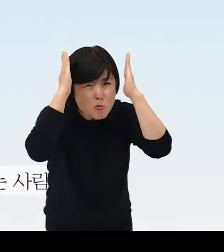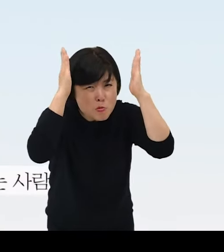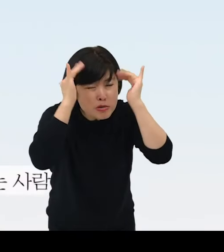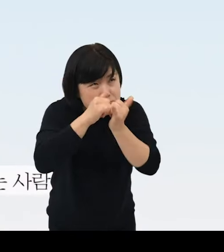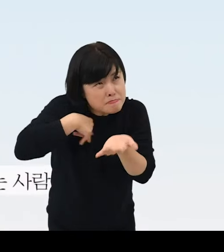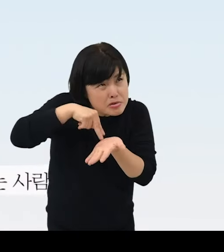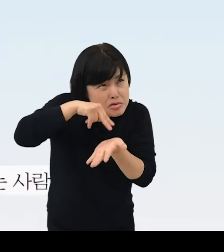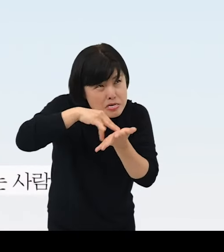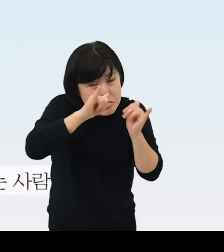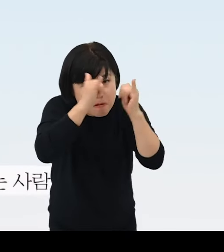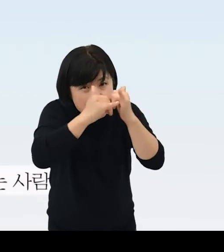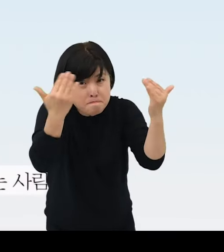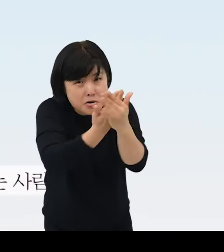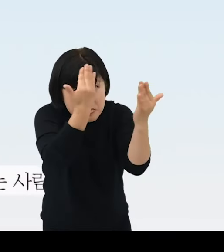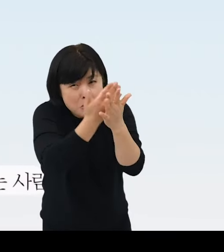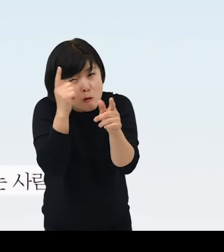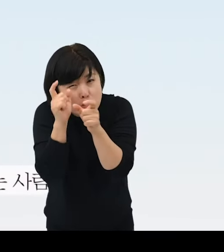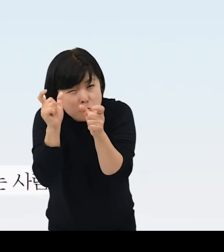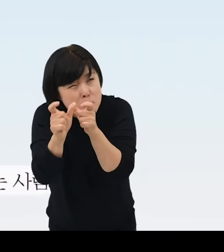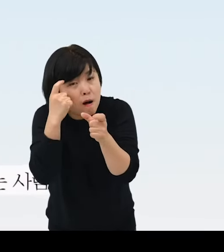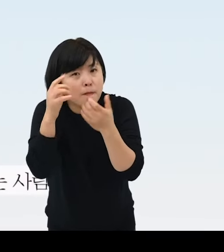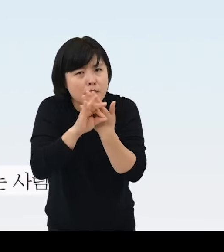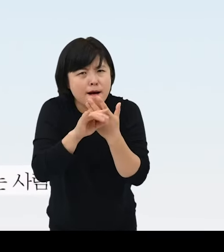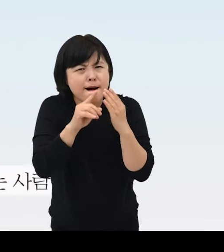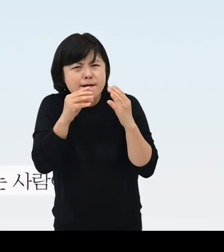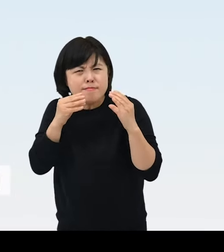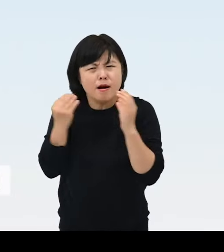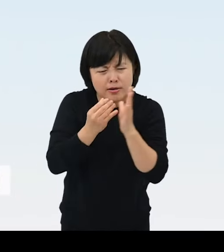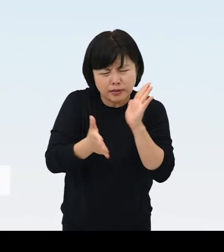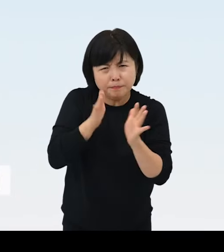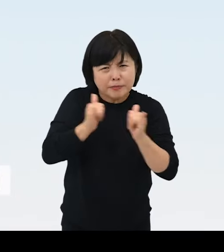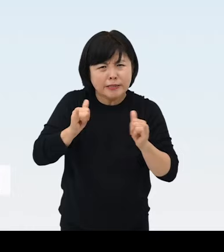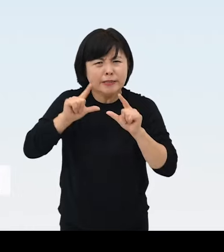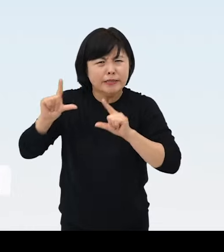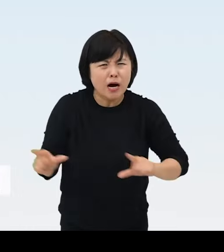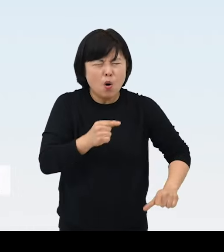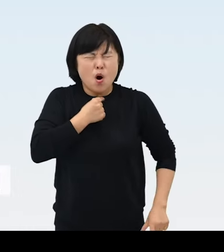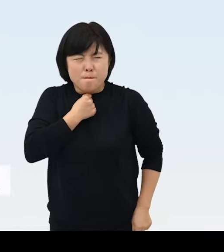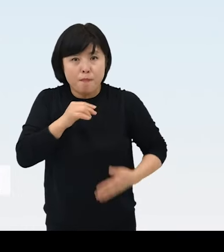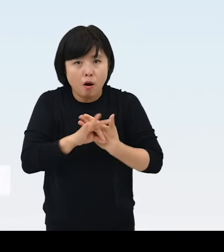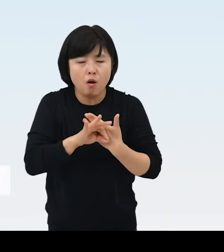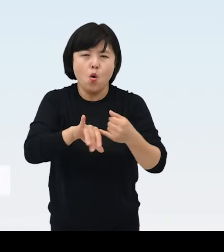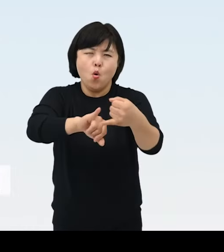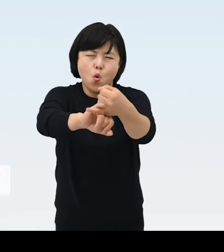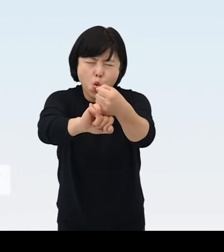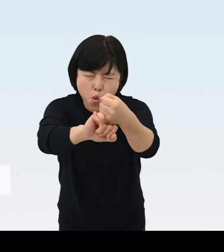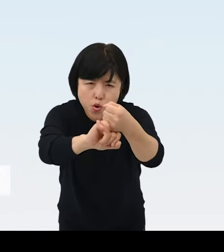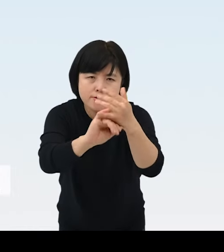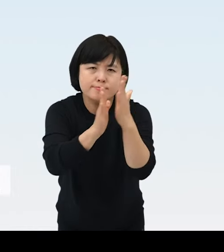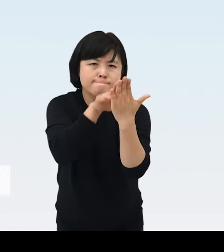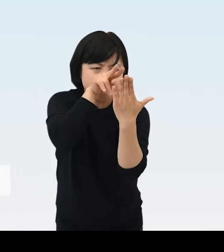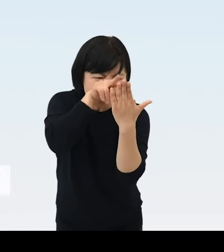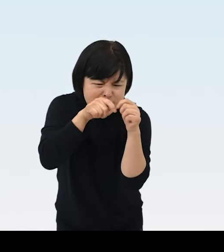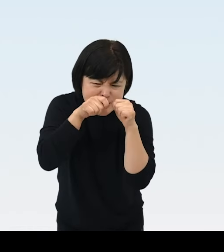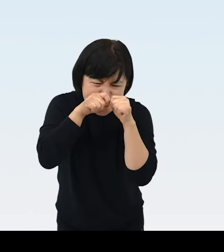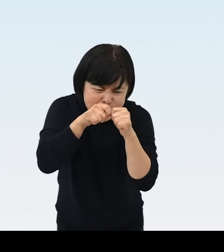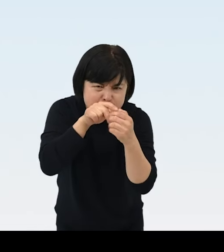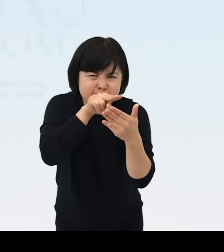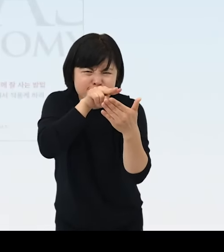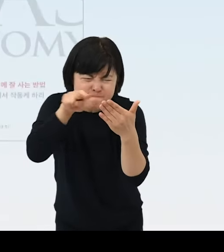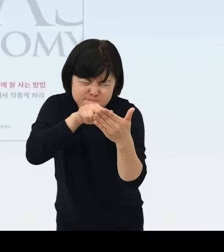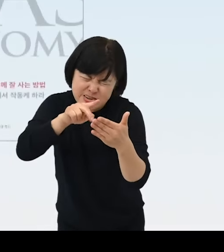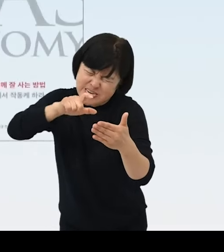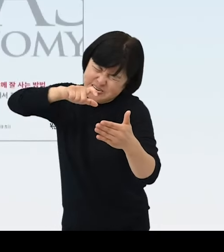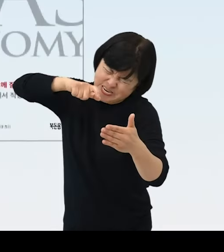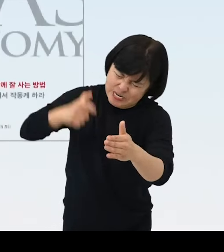사회과학을 공부하는 사람으로서 사회의 어떤 발전을 고민하는 사람이라면 성숙된 그런 시민으로서 살아가고 싶은 사람이라면 꼭